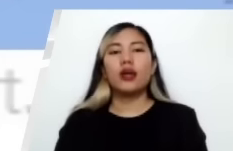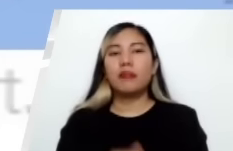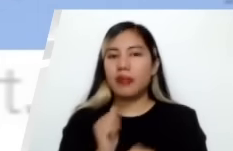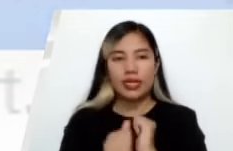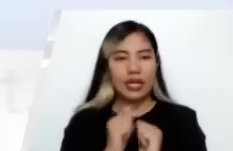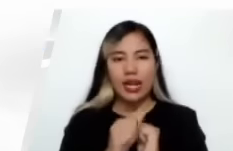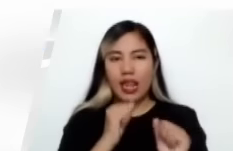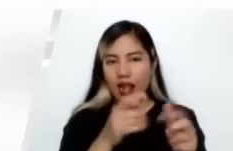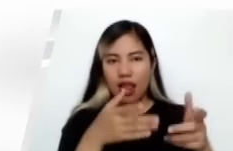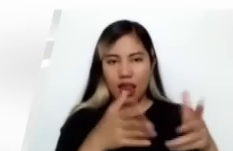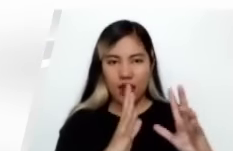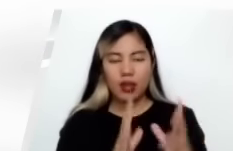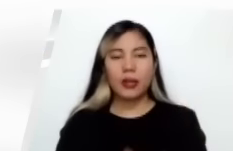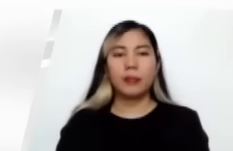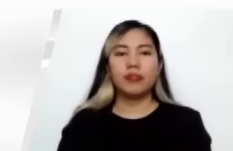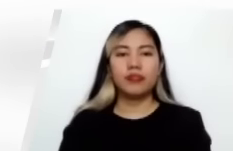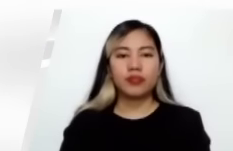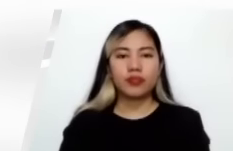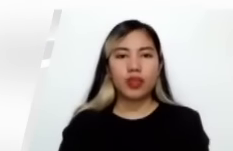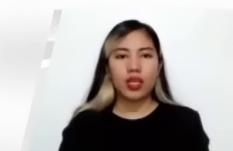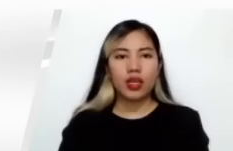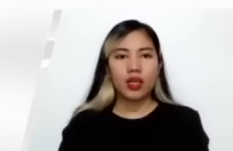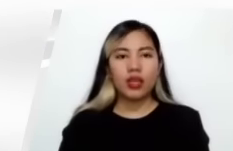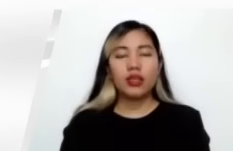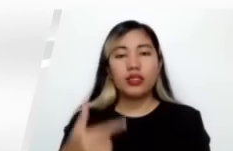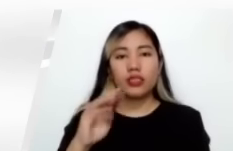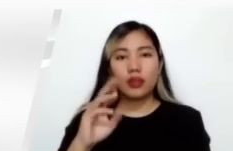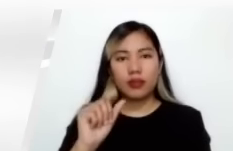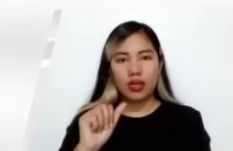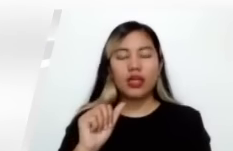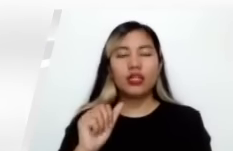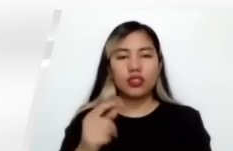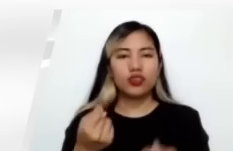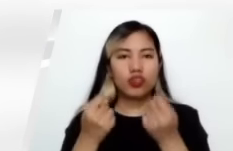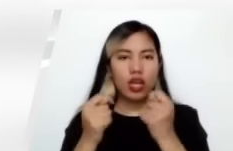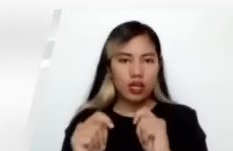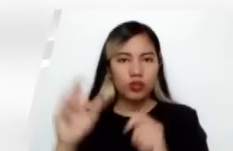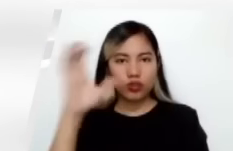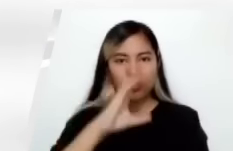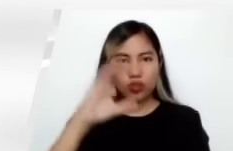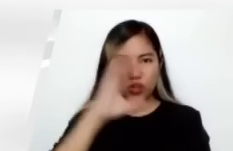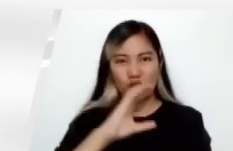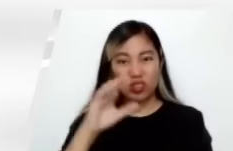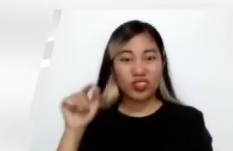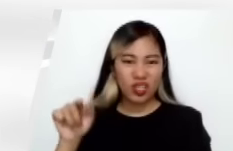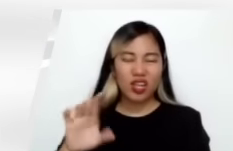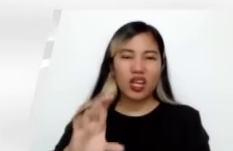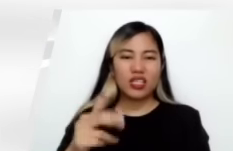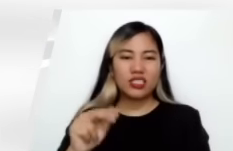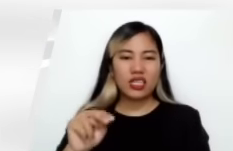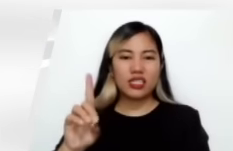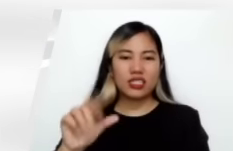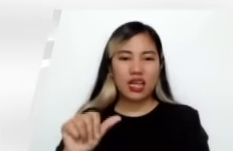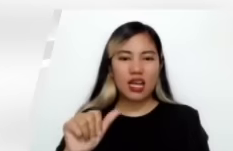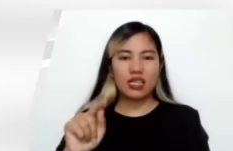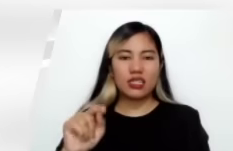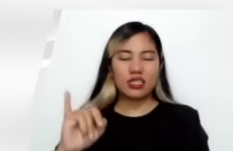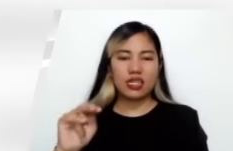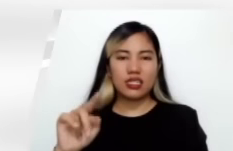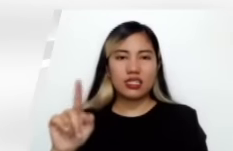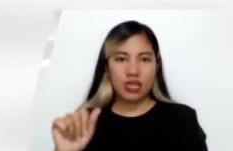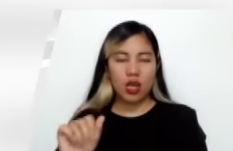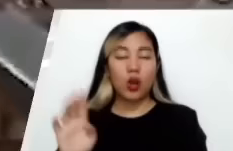kanya. Sinusubukan pa ng GMA Integrated News na mahanap si Atienza para makuha ang kanyang panig. Bukas po ang aming tanggapan